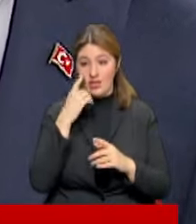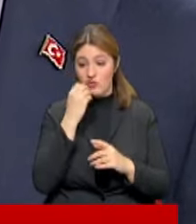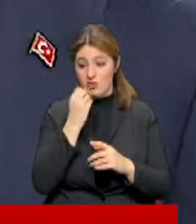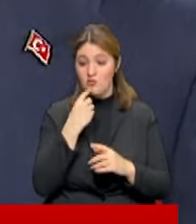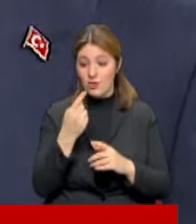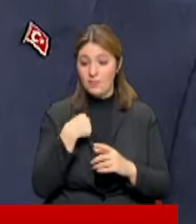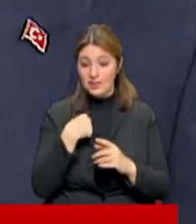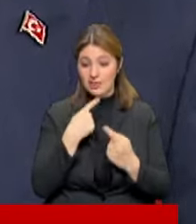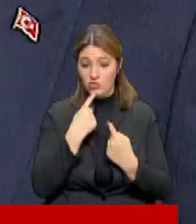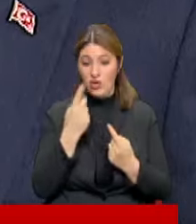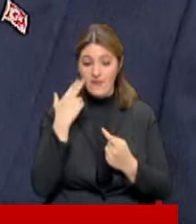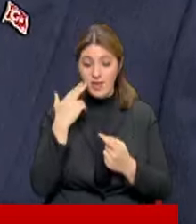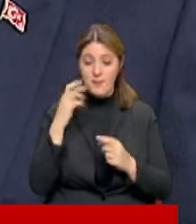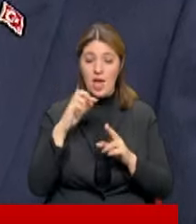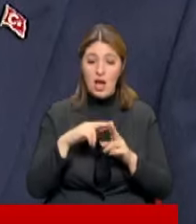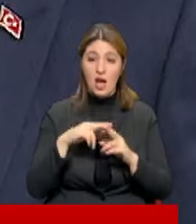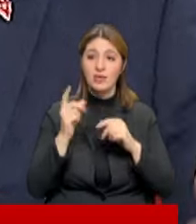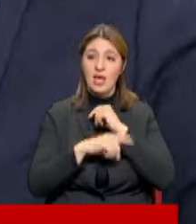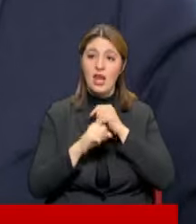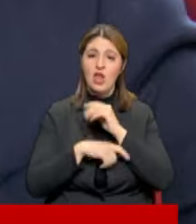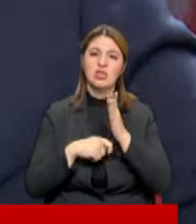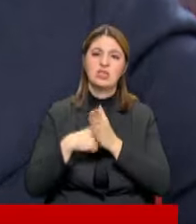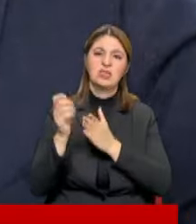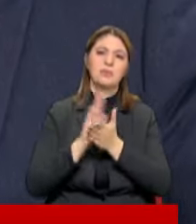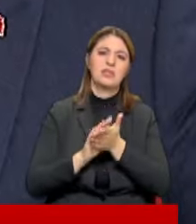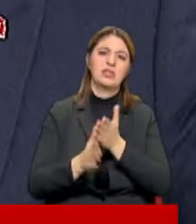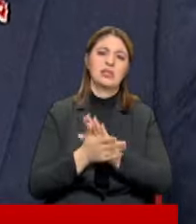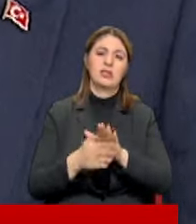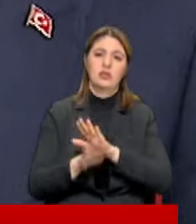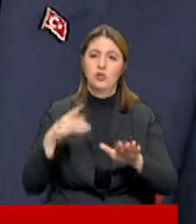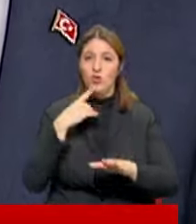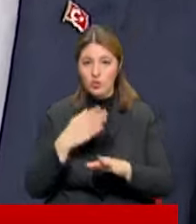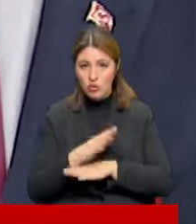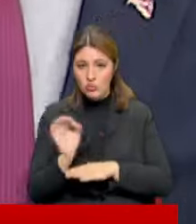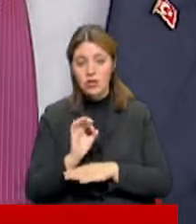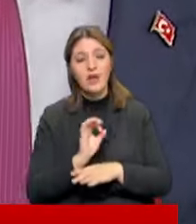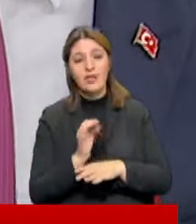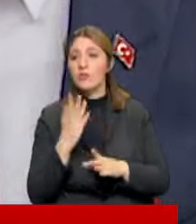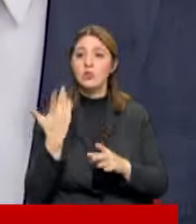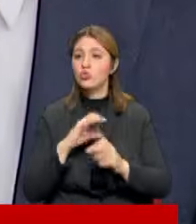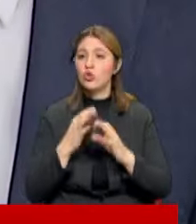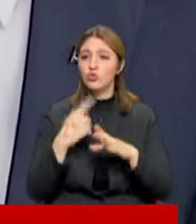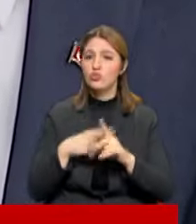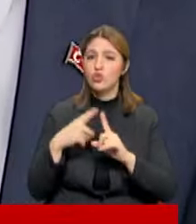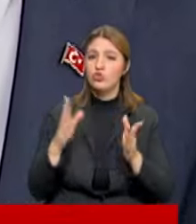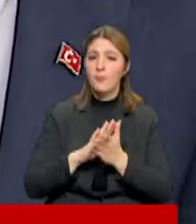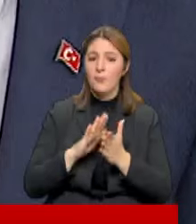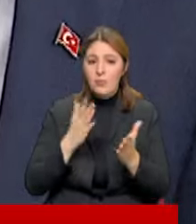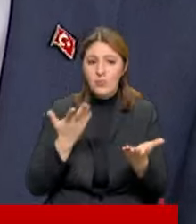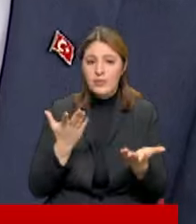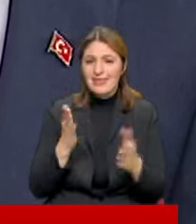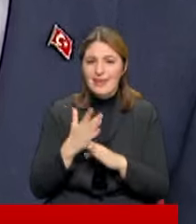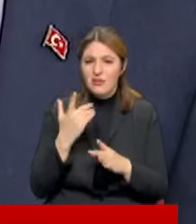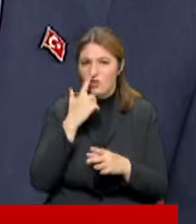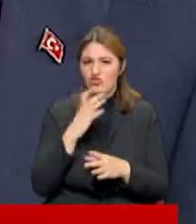ki efendim biz diyor PKK terör örgütünün kökünü kazıdık bitirdik diyor doğru mu peki çözüm süreci Niye o zaman bitirdiysen